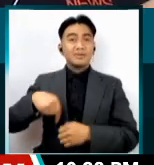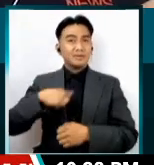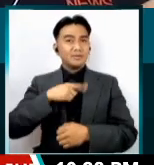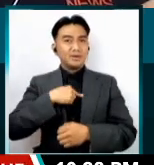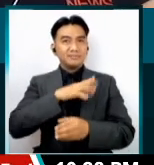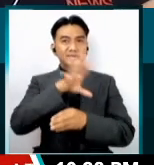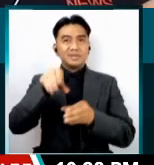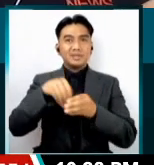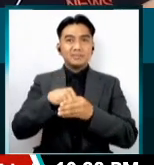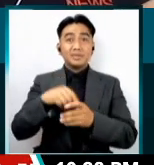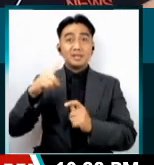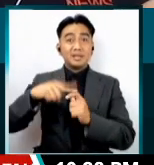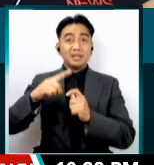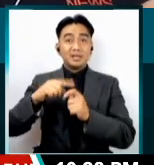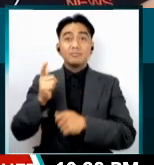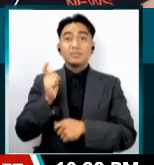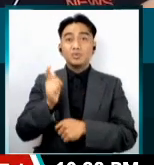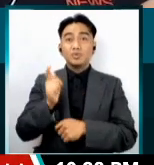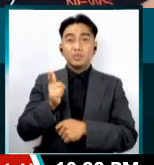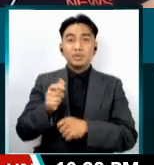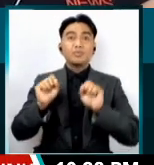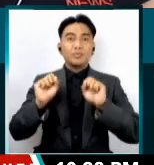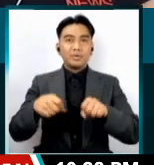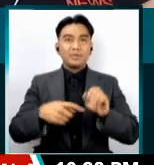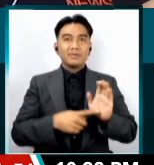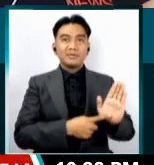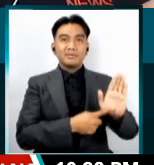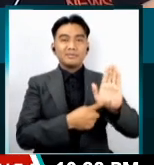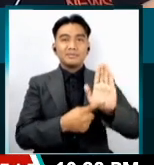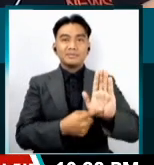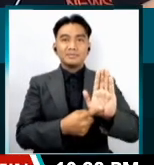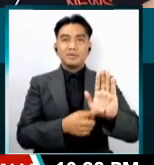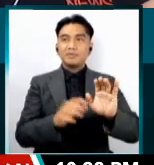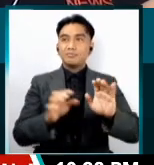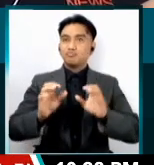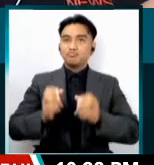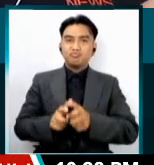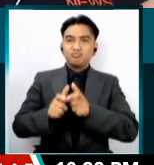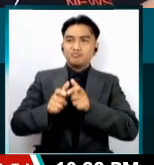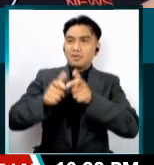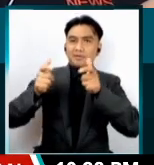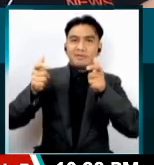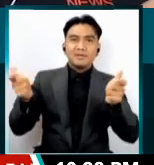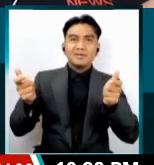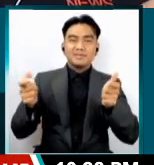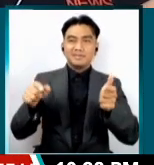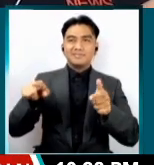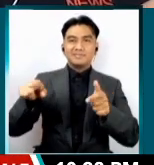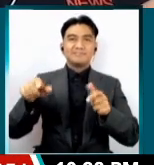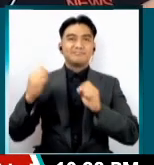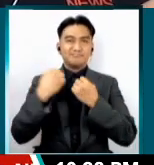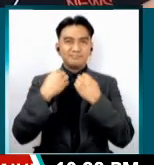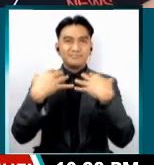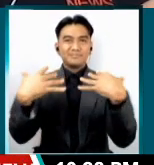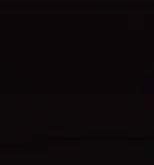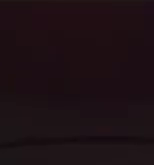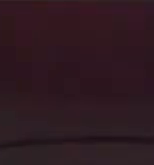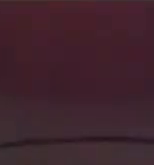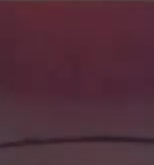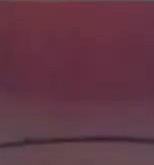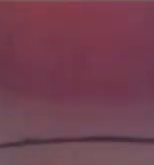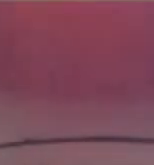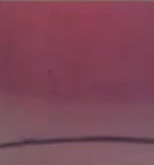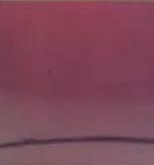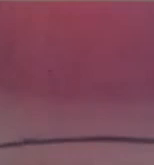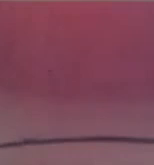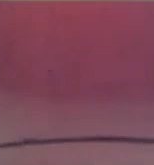upang maipakita ito sa isang mas malawak na audience, no? International. Von Aquino, GMA News.